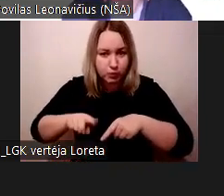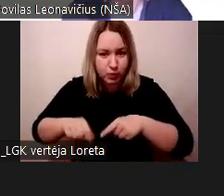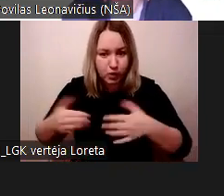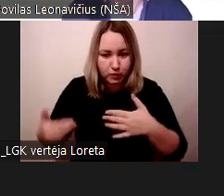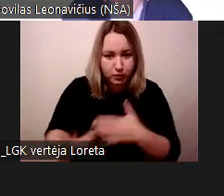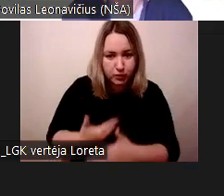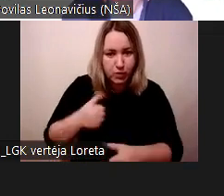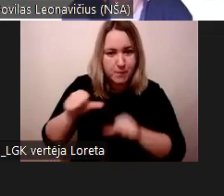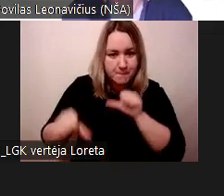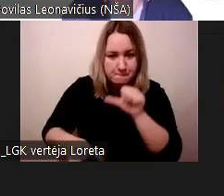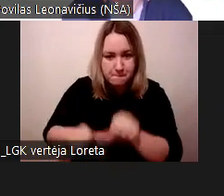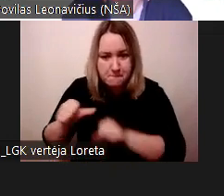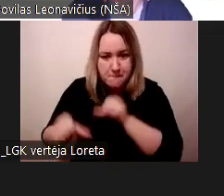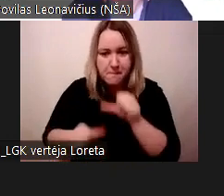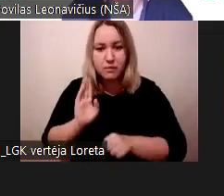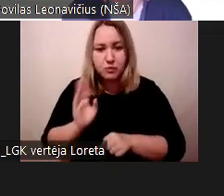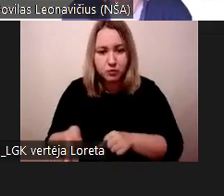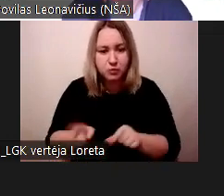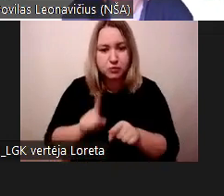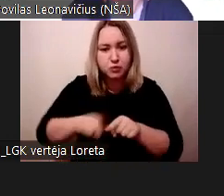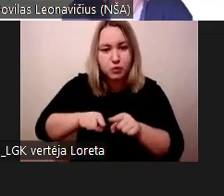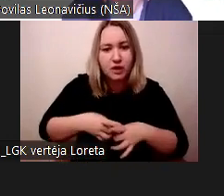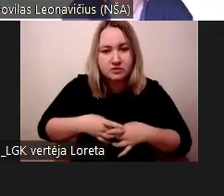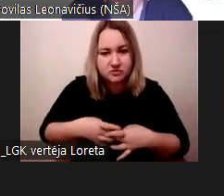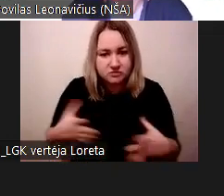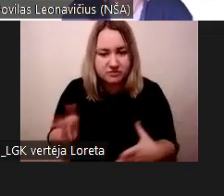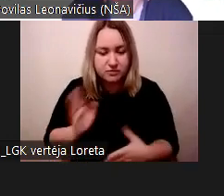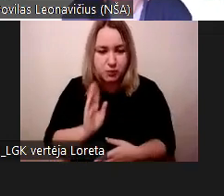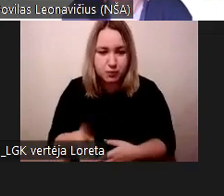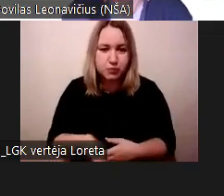metų, prie švenčių.